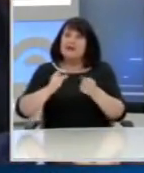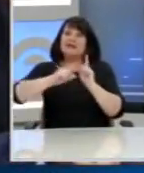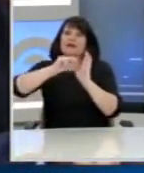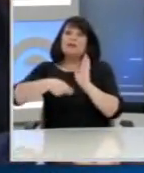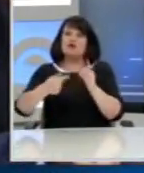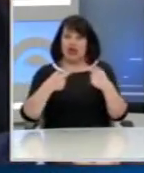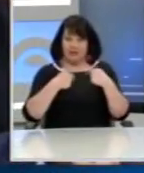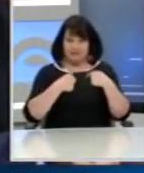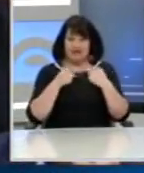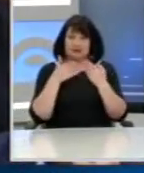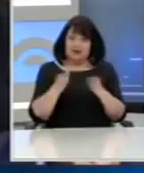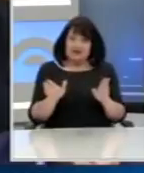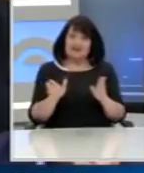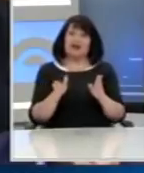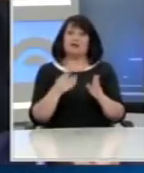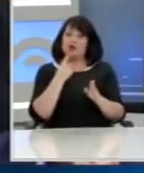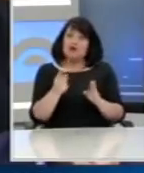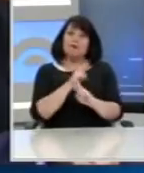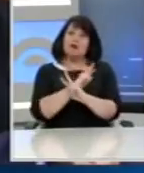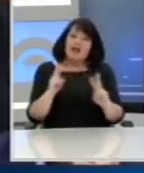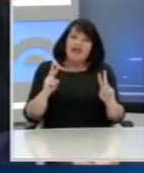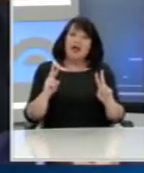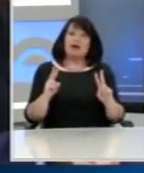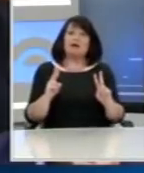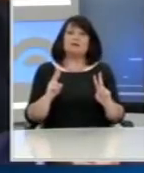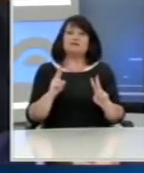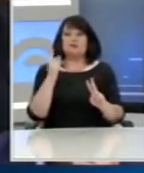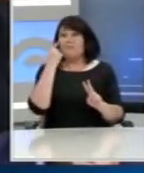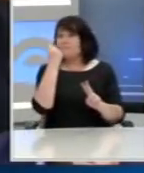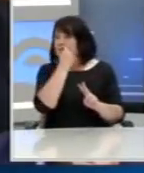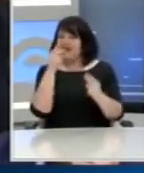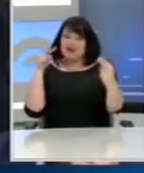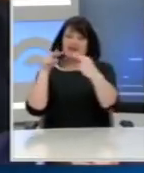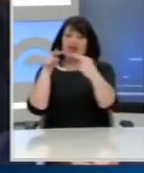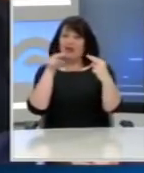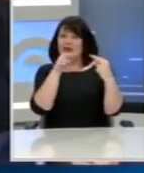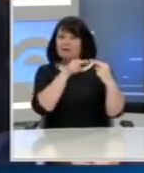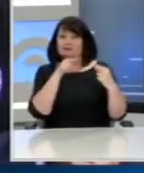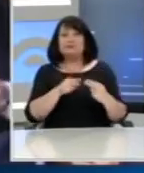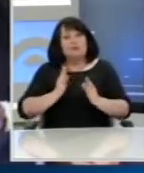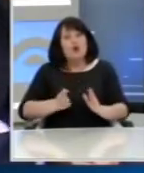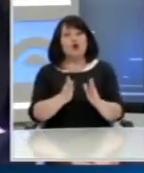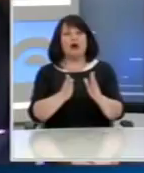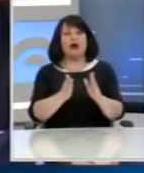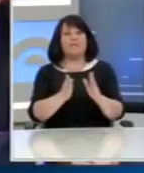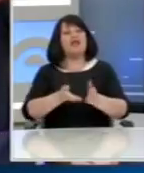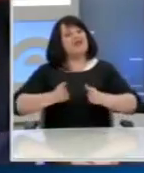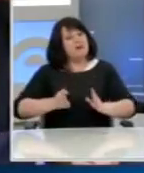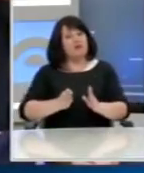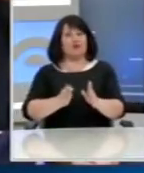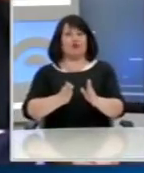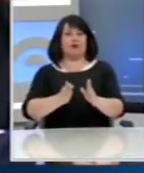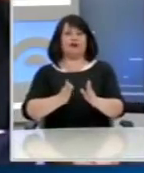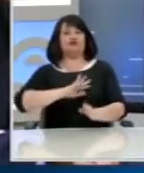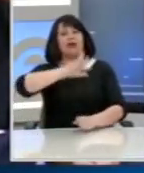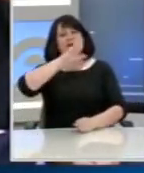Ενώ εμείς ανοιχτά, δημόσια, καθαρά, μπορώντας να κοιτάμε στα μάτια τους Έλληνες πολίτες, προχωράμε. Και θα προχωρήσουμε